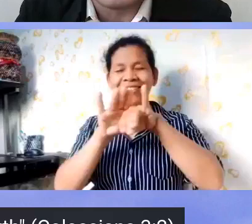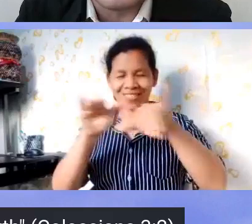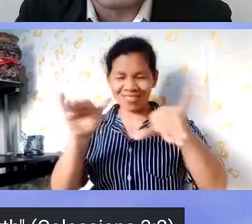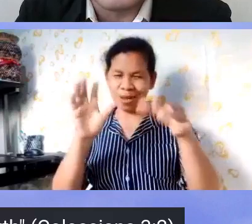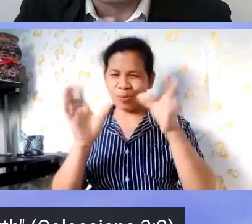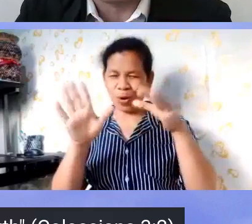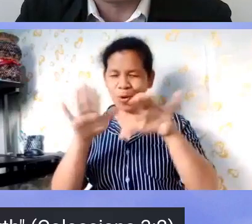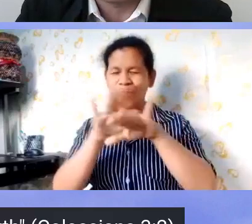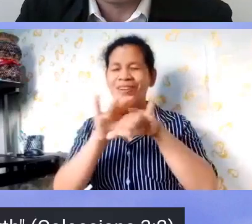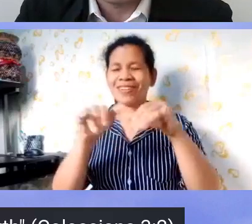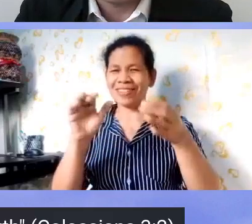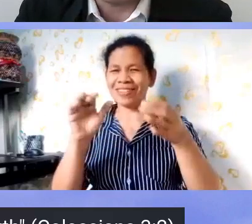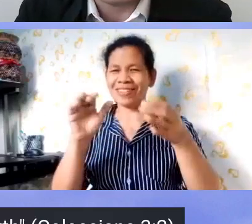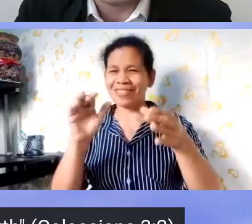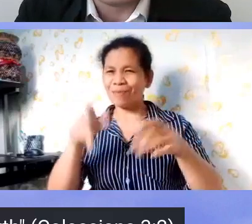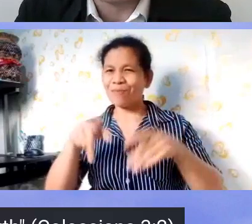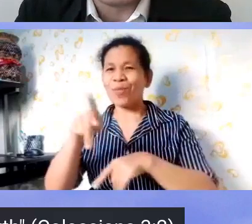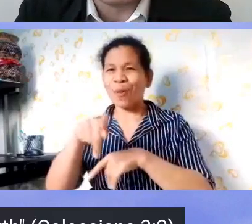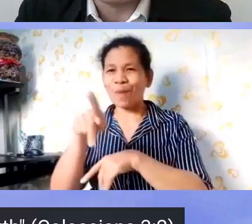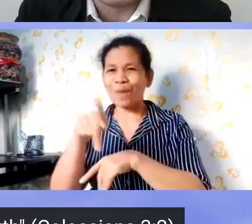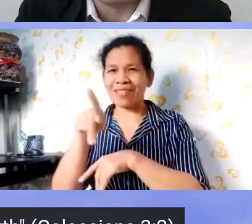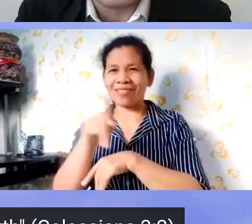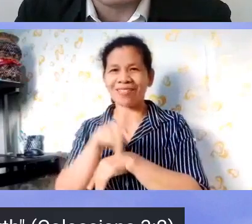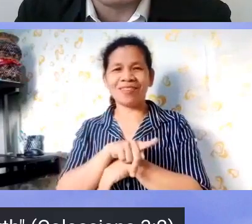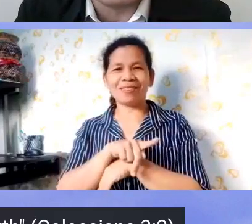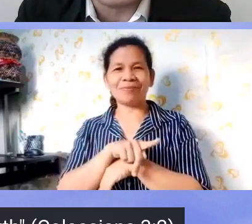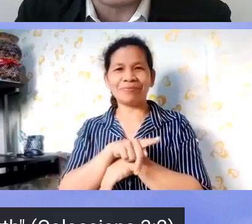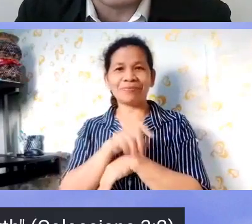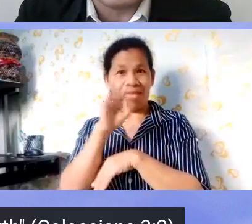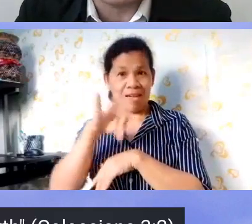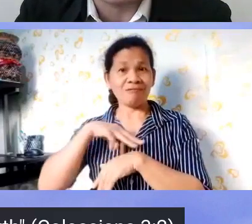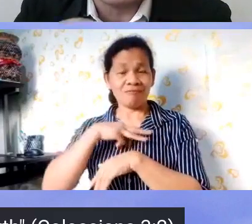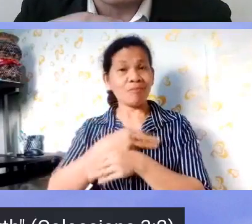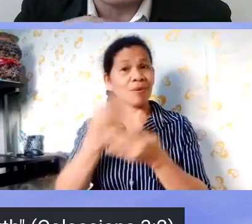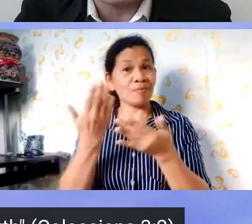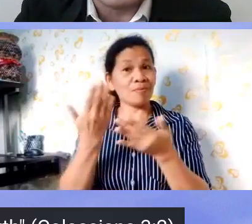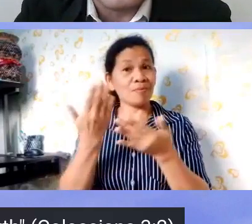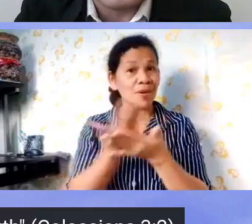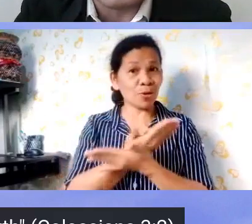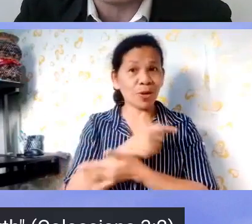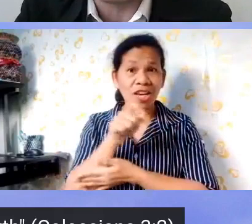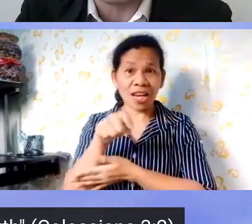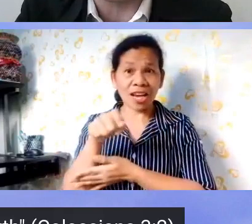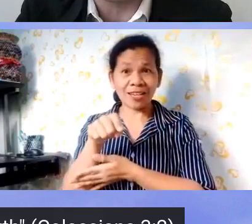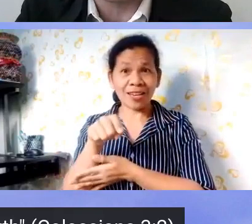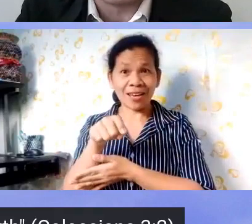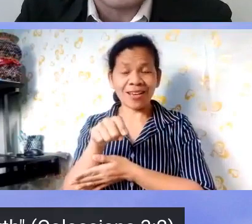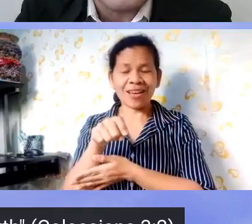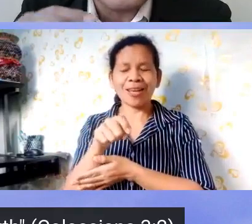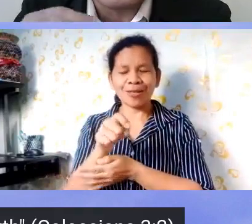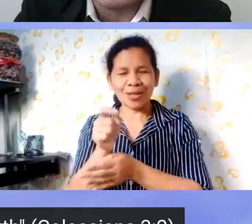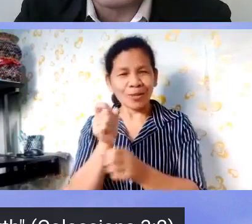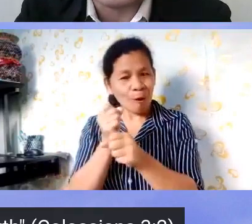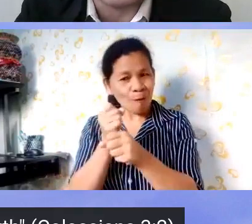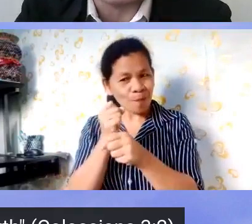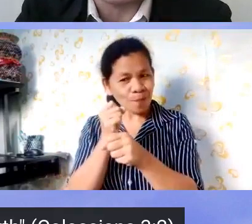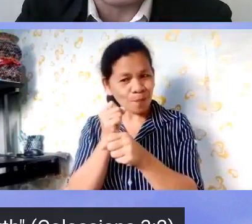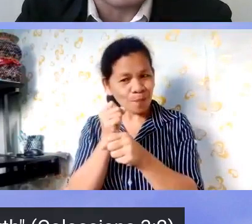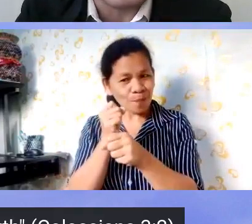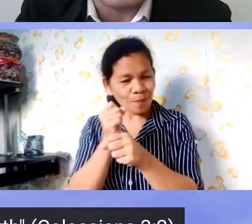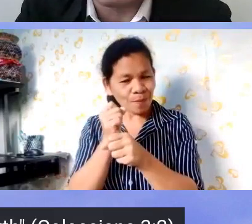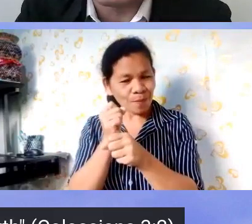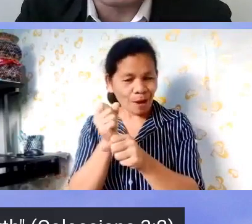isang halaman. Na pagka tayo po ay bago pa, kailangan tayong i-cultivate, kailangan